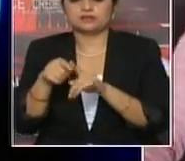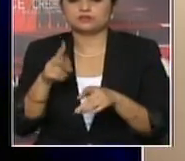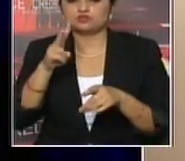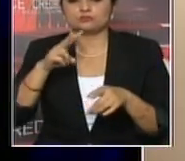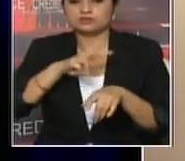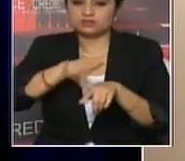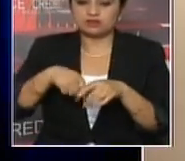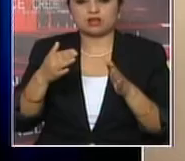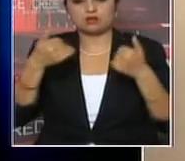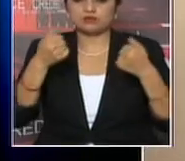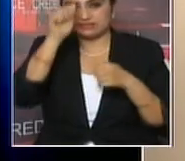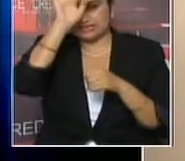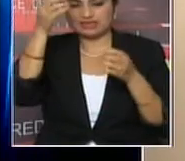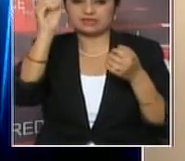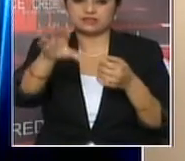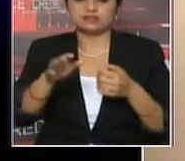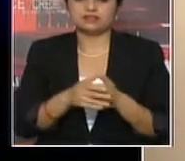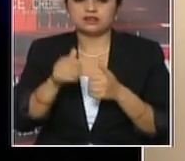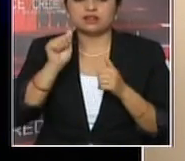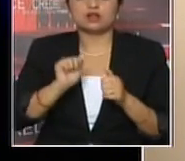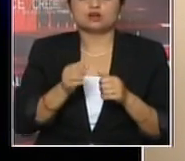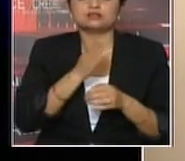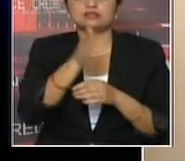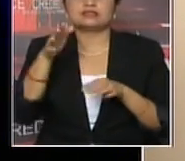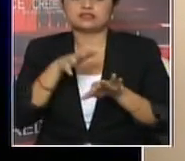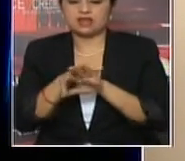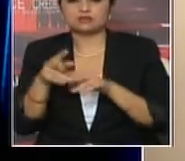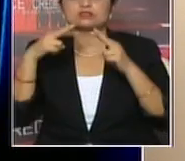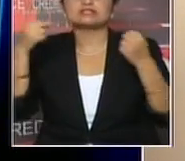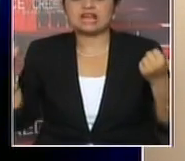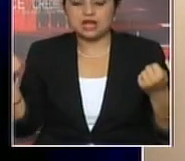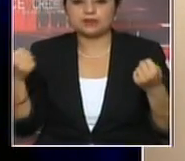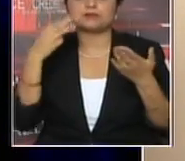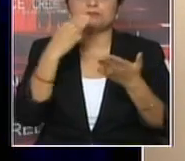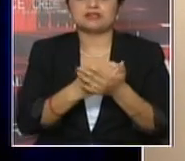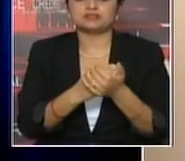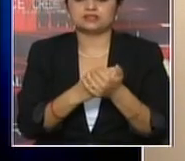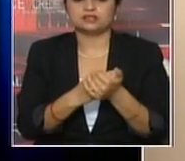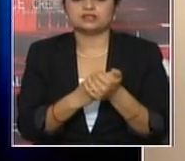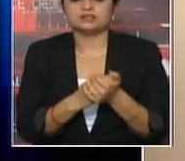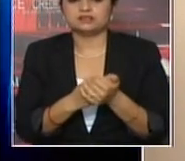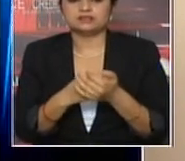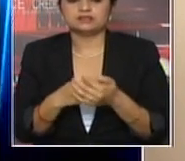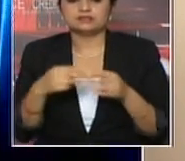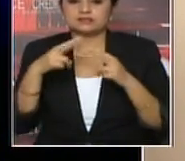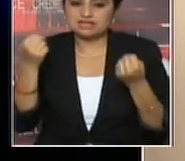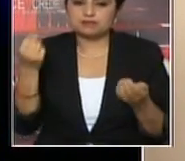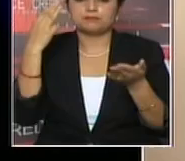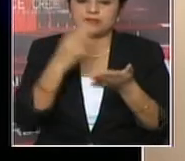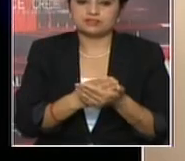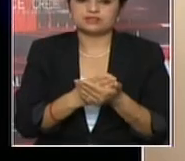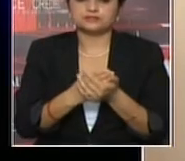नै खुल्ने जानकारी दिए। अब तत्काललाई यात्रीहरूको झिटी गुन्टा मात्र, यसरी बुझ्नुहोस् है, झिटी गुन्टा